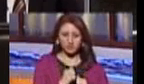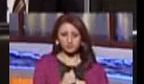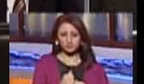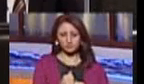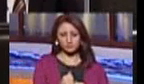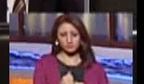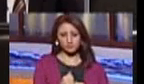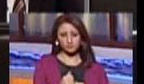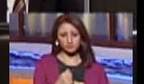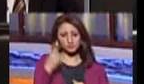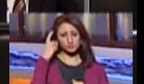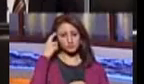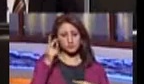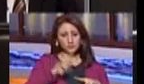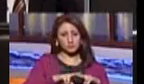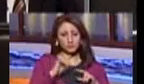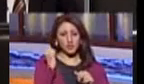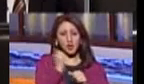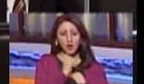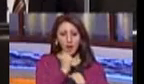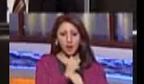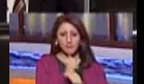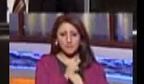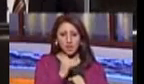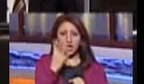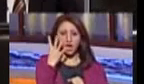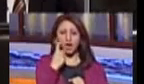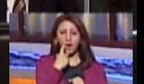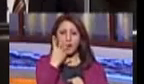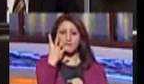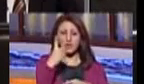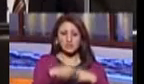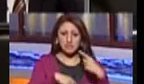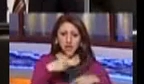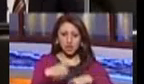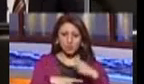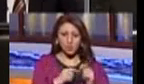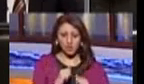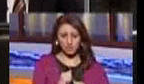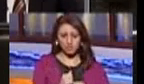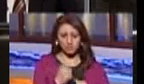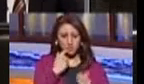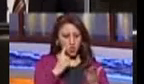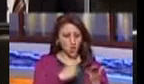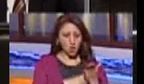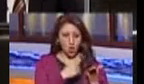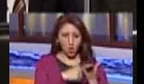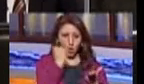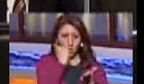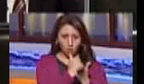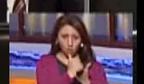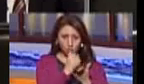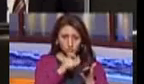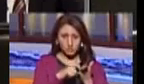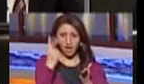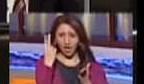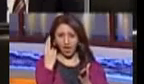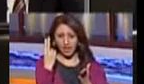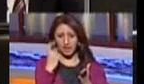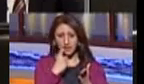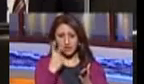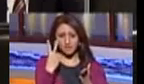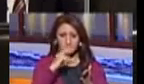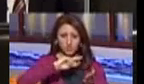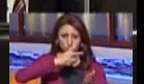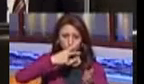أن تتم تنفيذ كافة الأعمال خلال 4 سنوات، يعني تنقضي هذه الرخصة في سنة 2012، إن لم ينجز